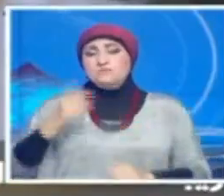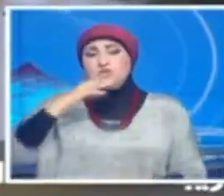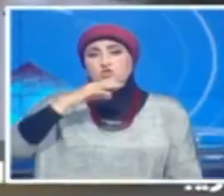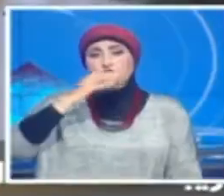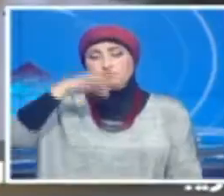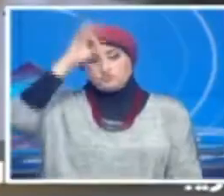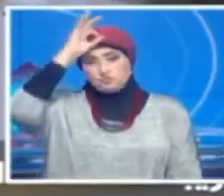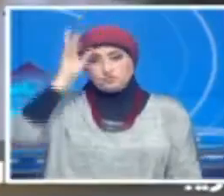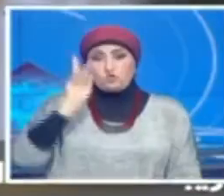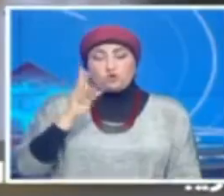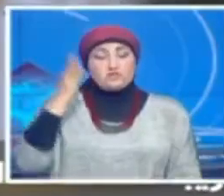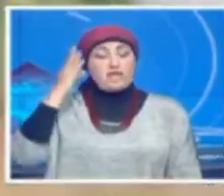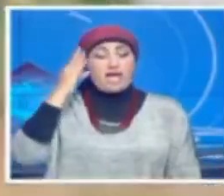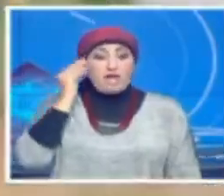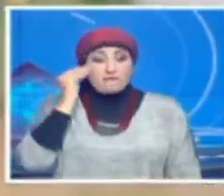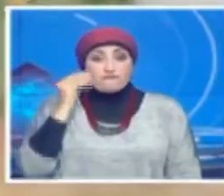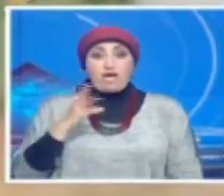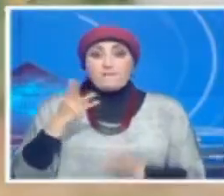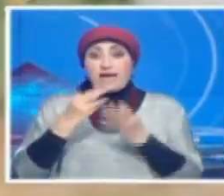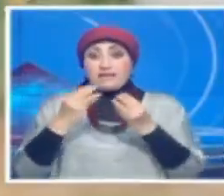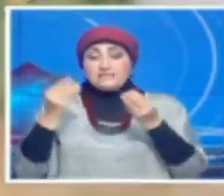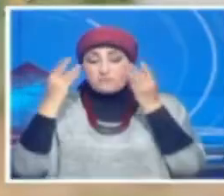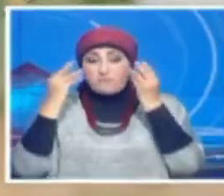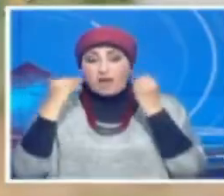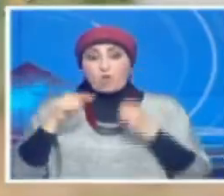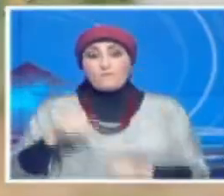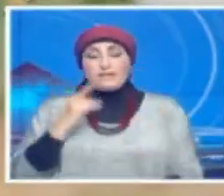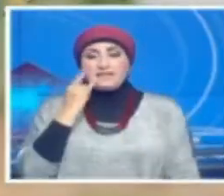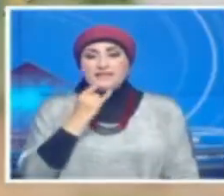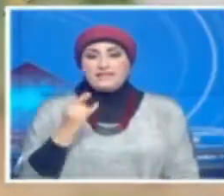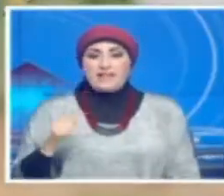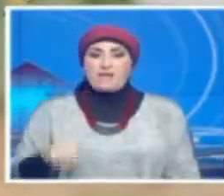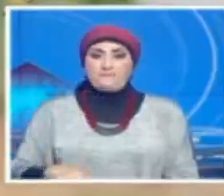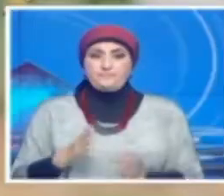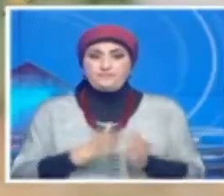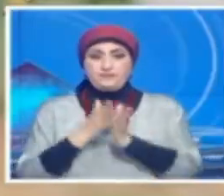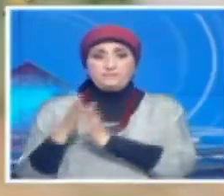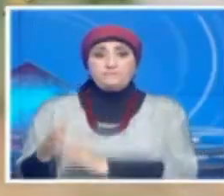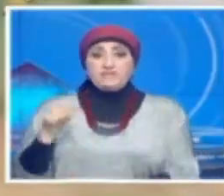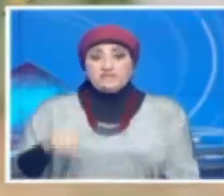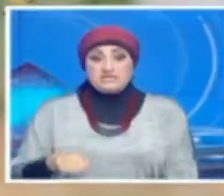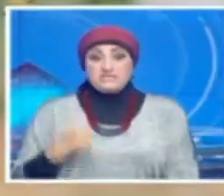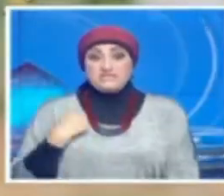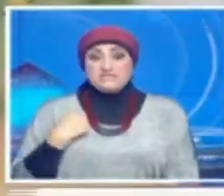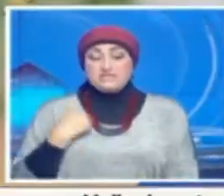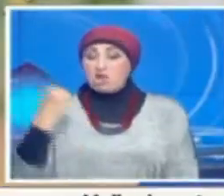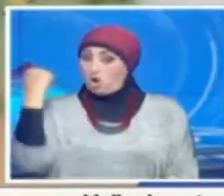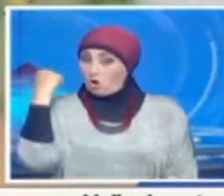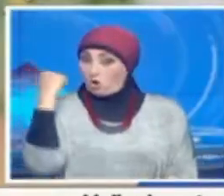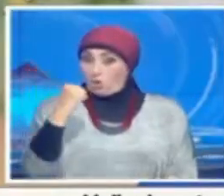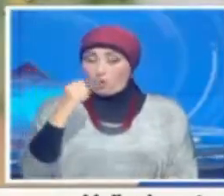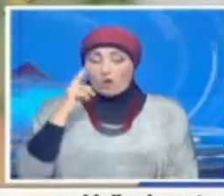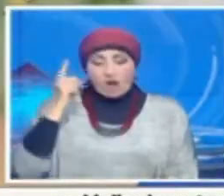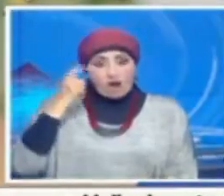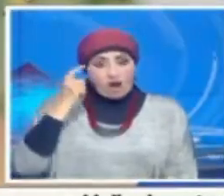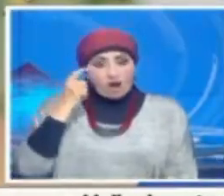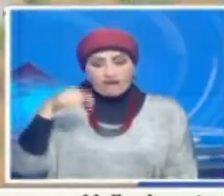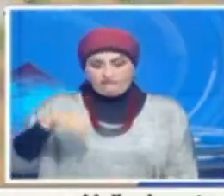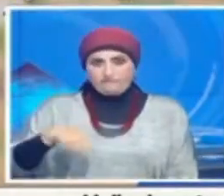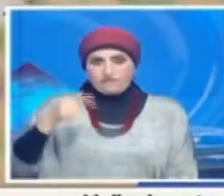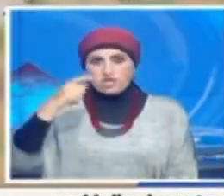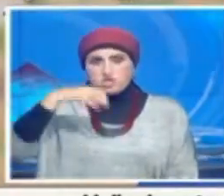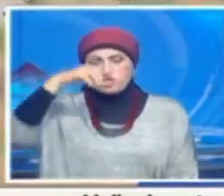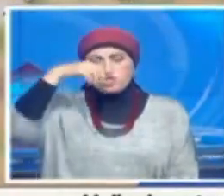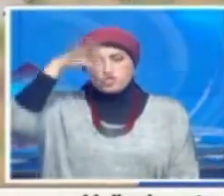so great and I'm really impressed. هذه الزيارة أول شيء عرفتنا على مدى قوة الشرطة في جمهورية مصر.